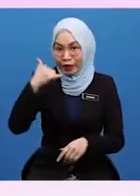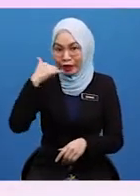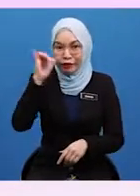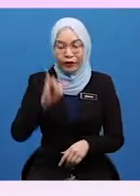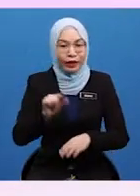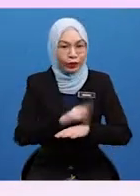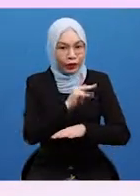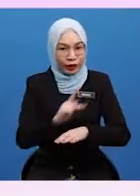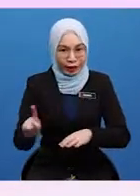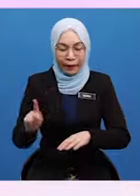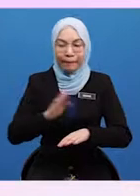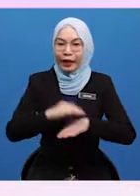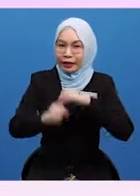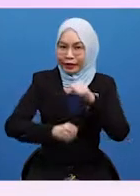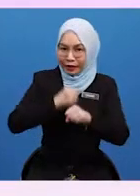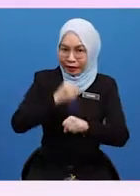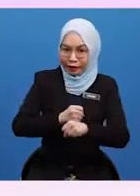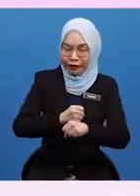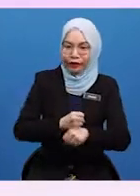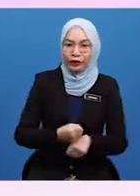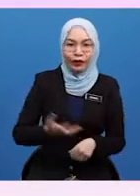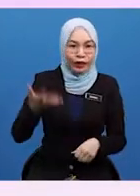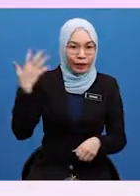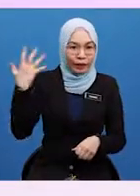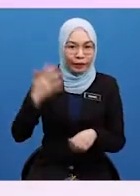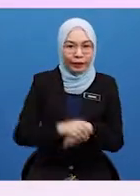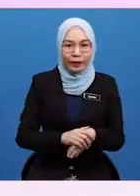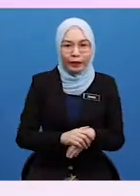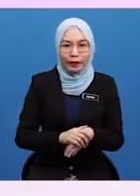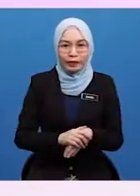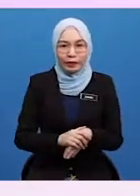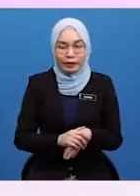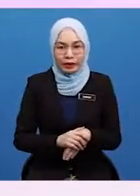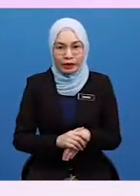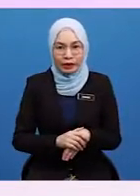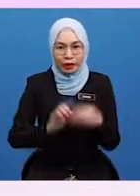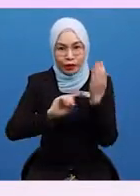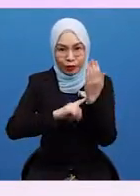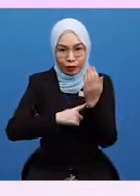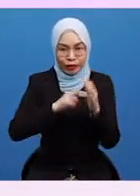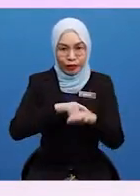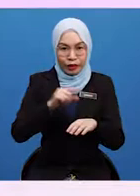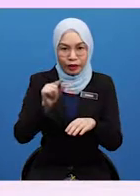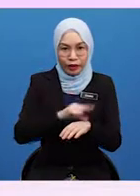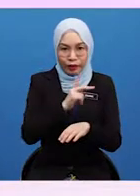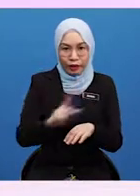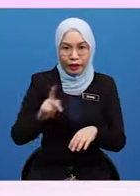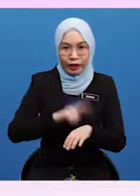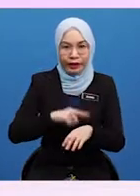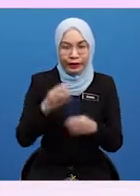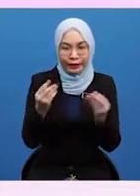tahun 1851 Telepon Teja Sekawan Ayo muleh digunakan di Tanah Melayu